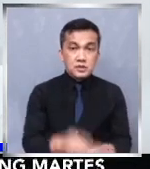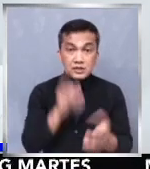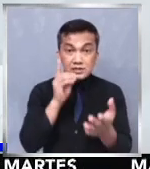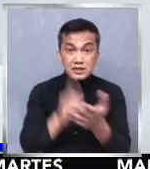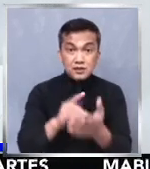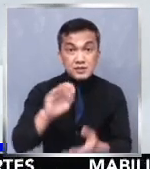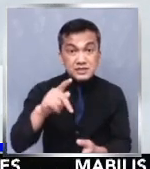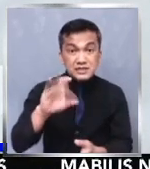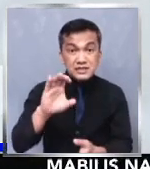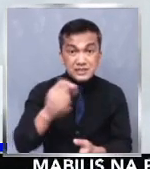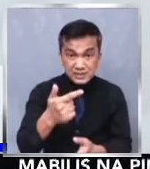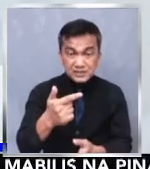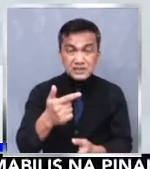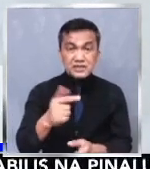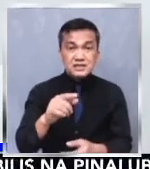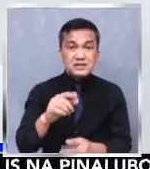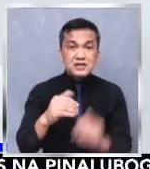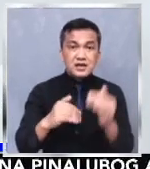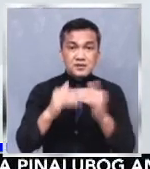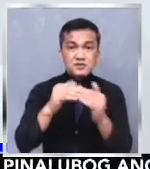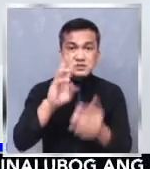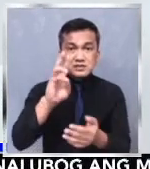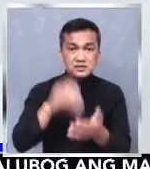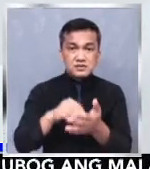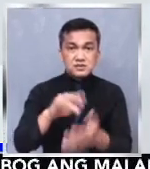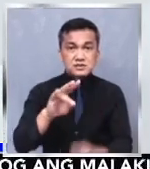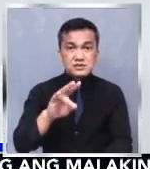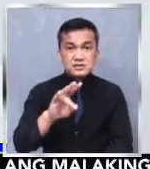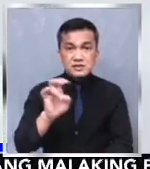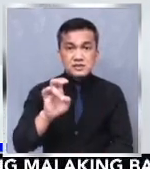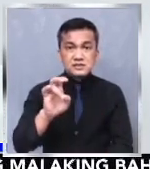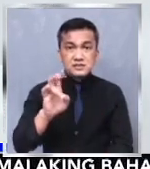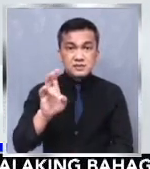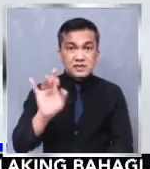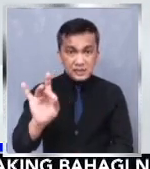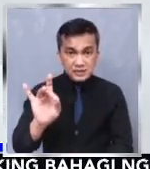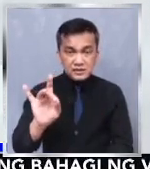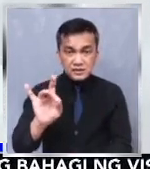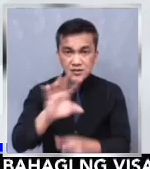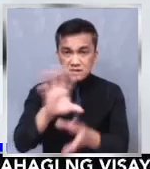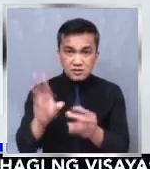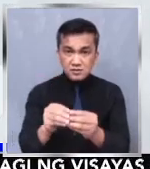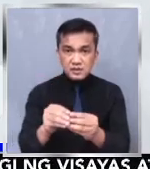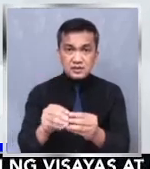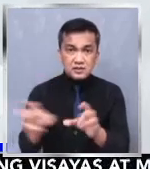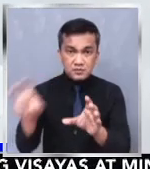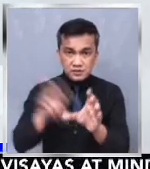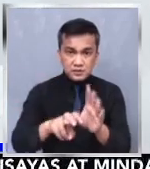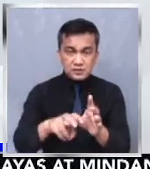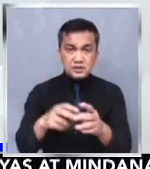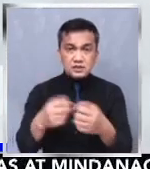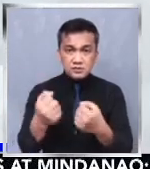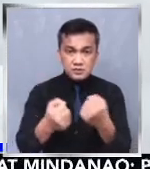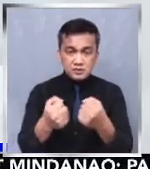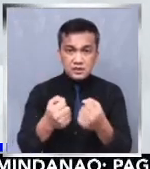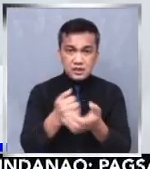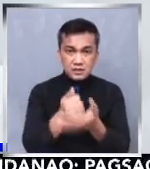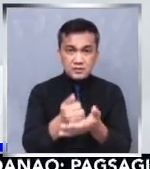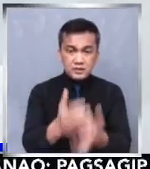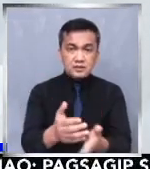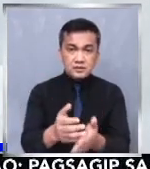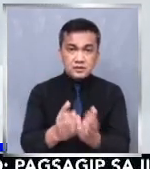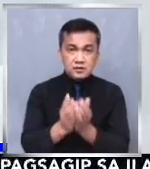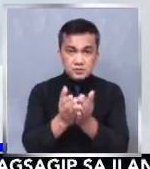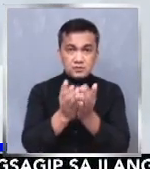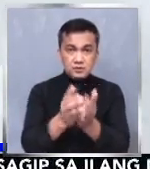sa 6,778 ang kabuang bilang ng mga pasahero, driver at helpers ng mga biyaheng Roro ang